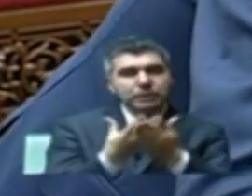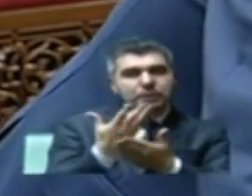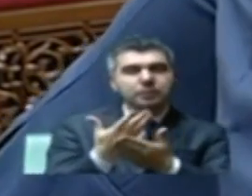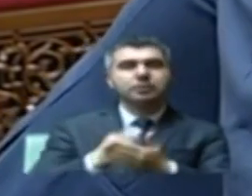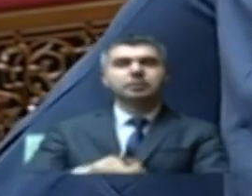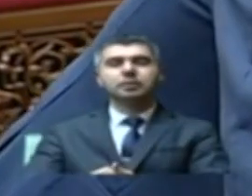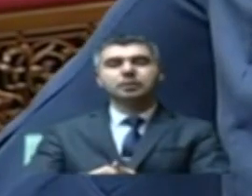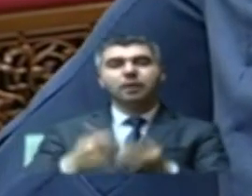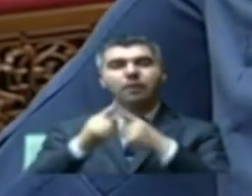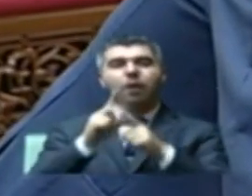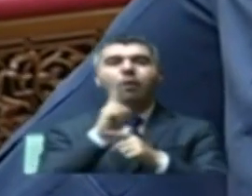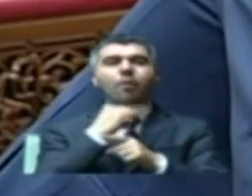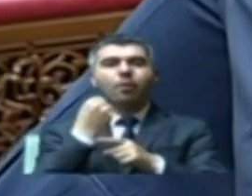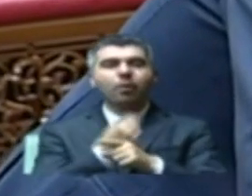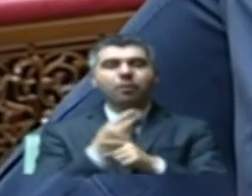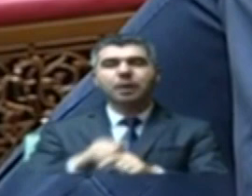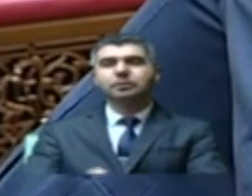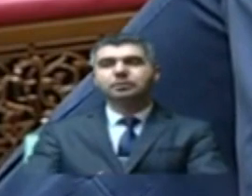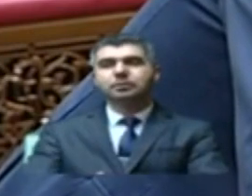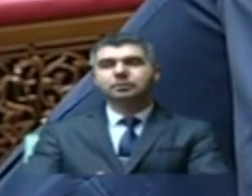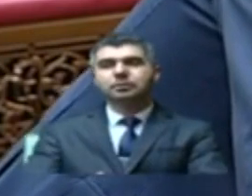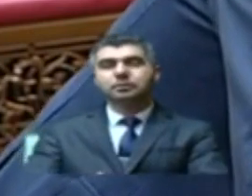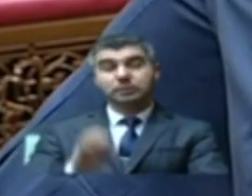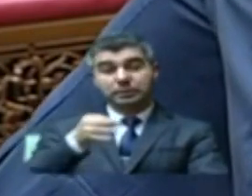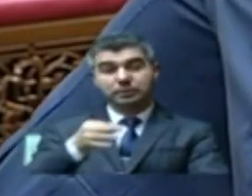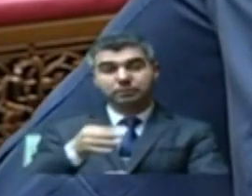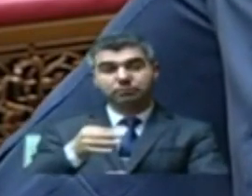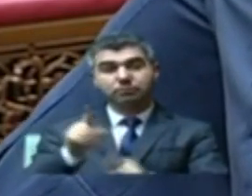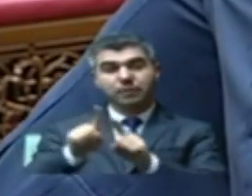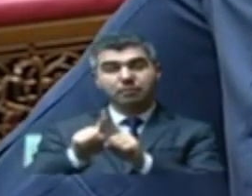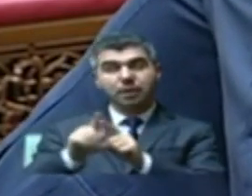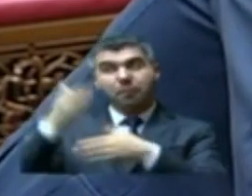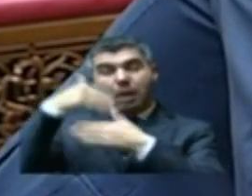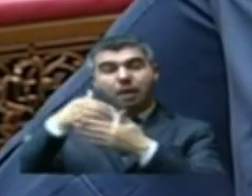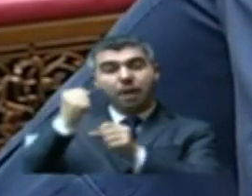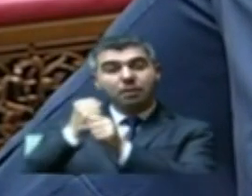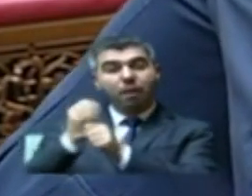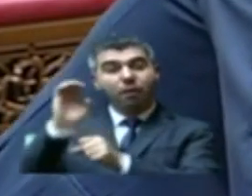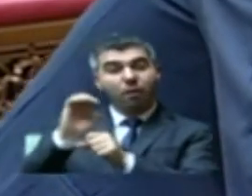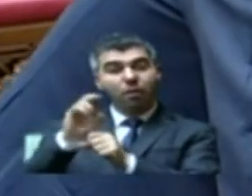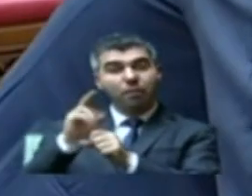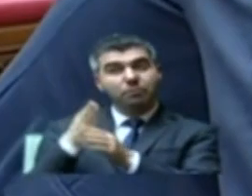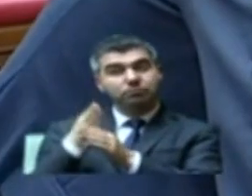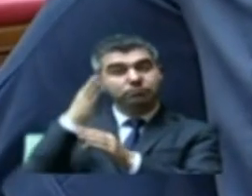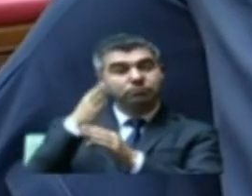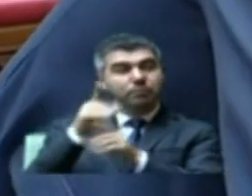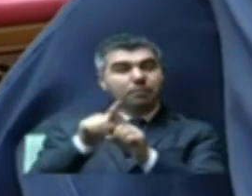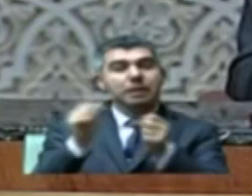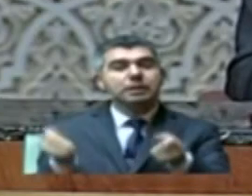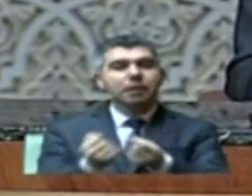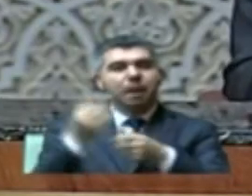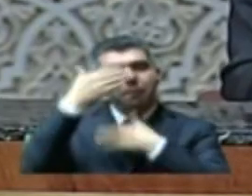جديد للحكومة لتمكين الجاليه المغربيه من لعب دور اهم واكبر في التنميه ديال بلادنا؟